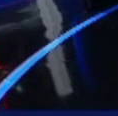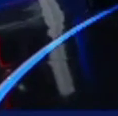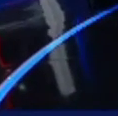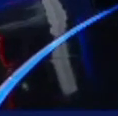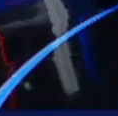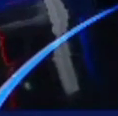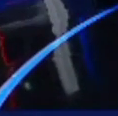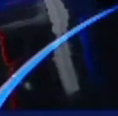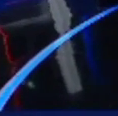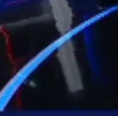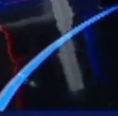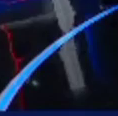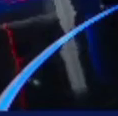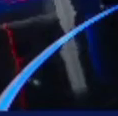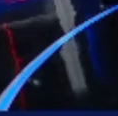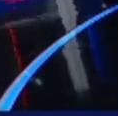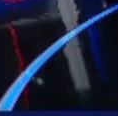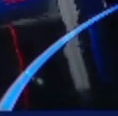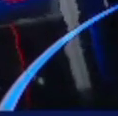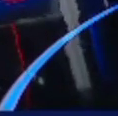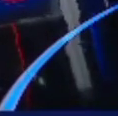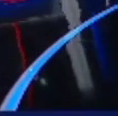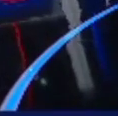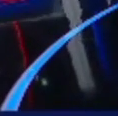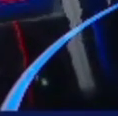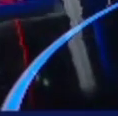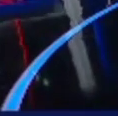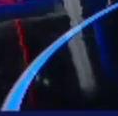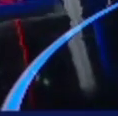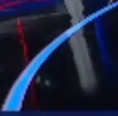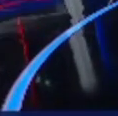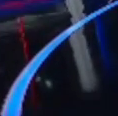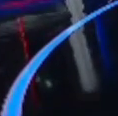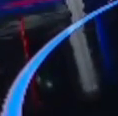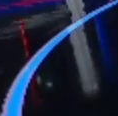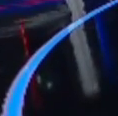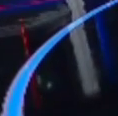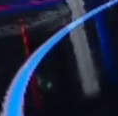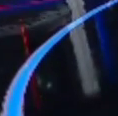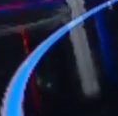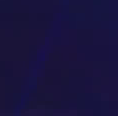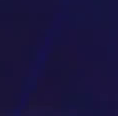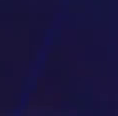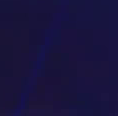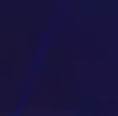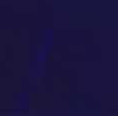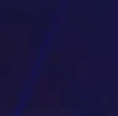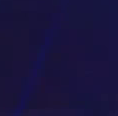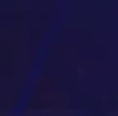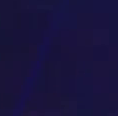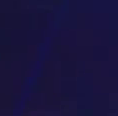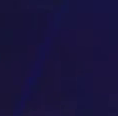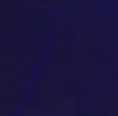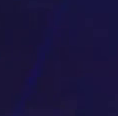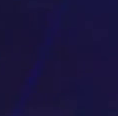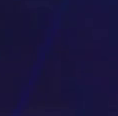לא מעורב בדברים האלה, אבל להערכתי הם מתכננים משהו קצת יותר חריף ממה